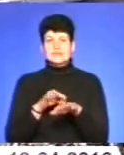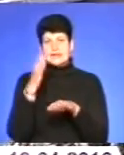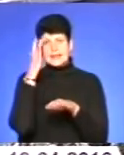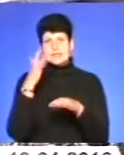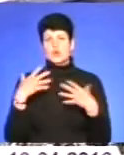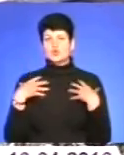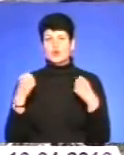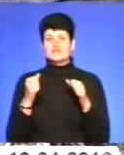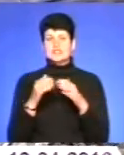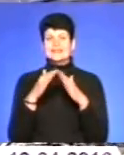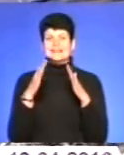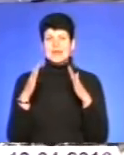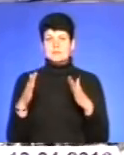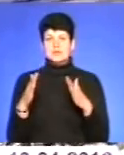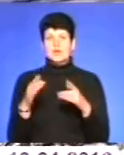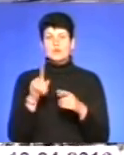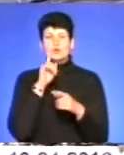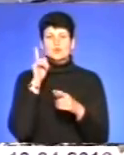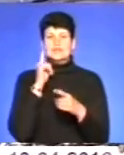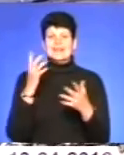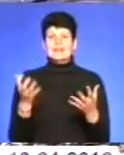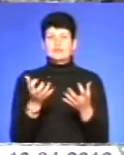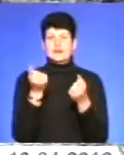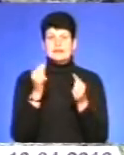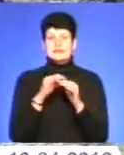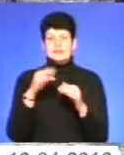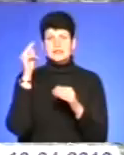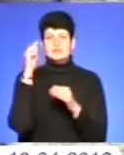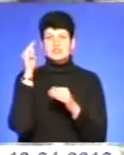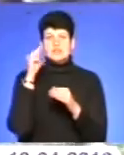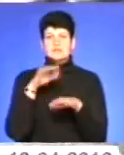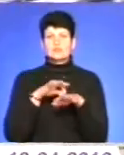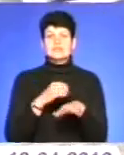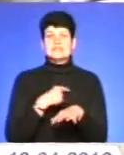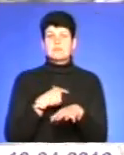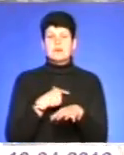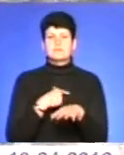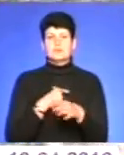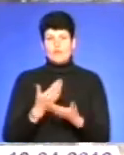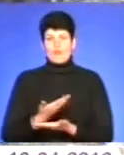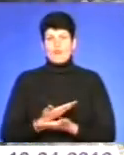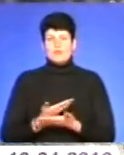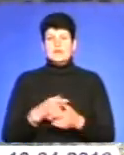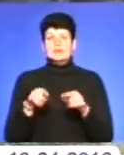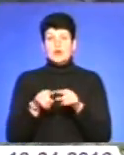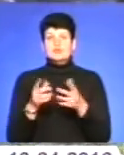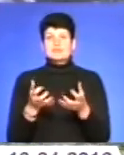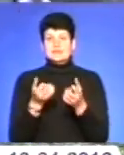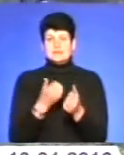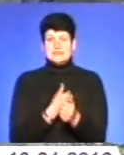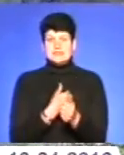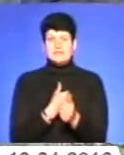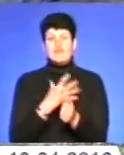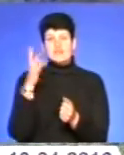літньооздоровчий табір «Юний рятувальник», де діти навчаються безпеки поводження в побуті. Крім цього, ми підтримали ініціативу і вважаємо